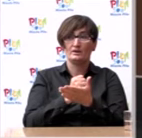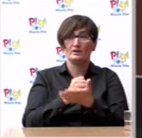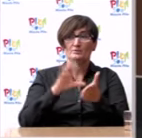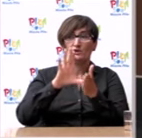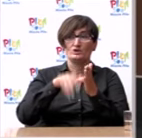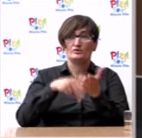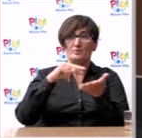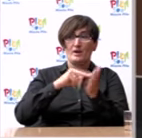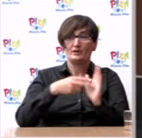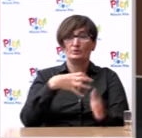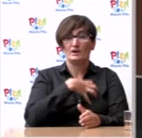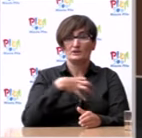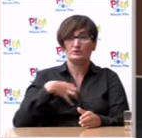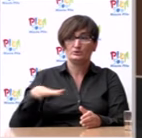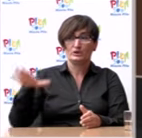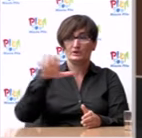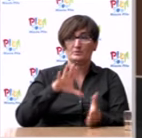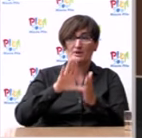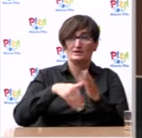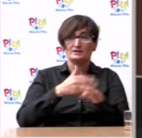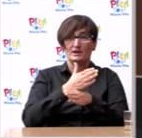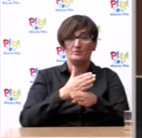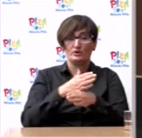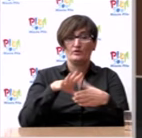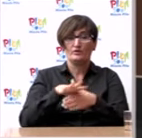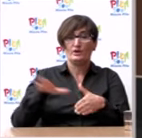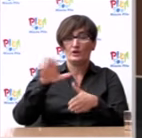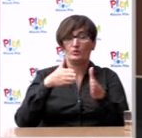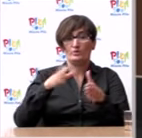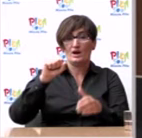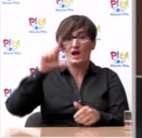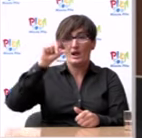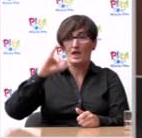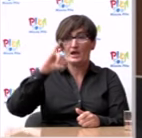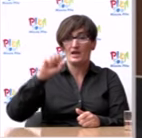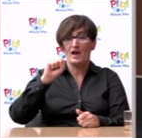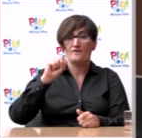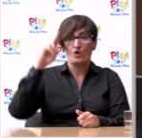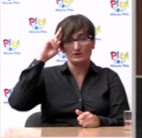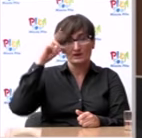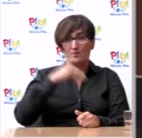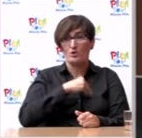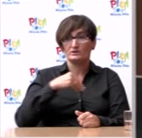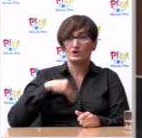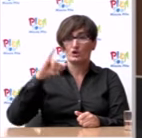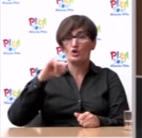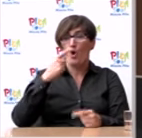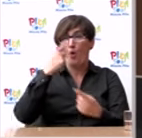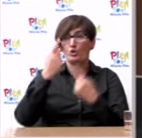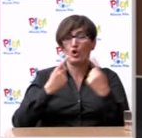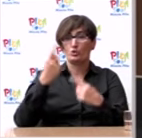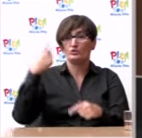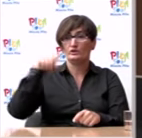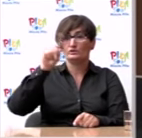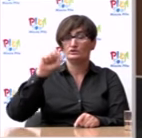planu zagospodarowania przestrzennego miasta Piły w rejonie Alei Wojska Polskiego i ogrodów działkowych. Także ten punkt zreferuje pani dyrektor